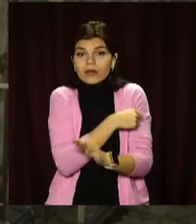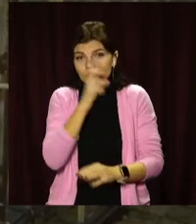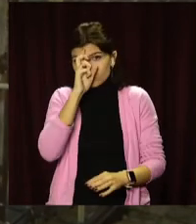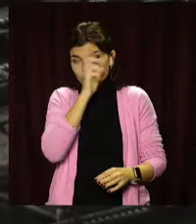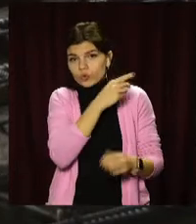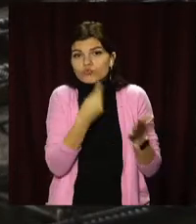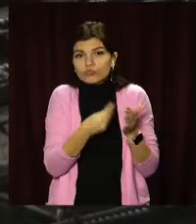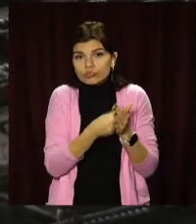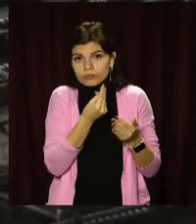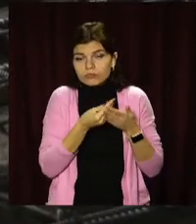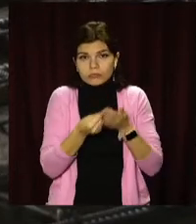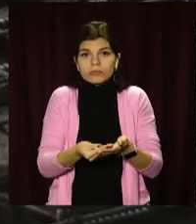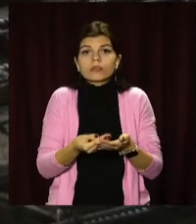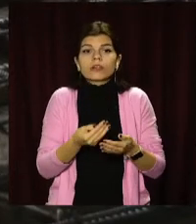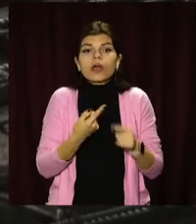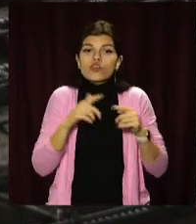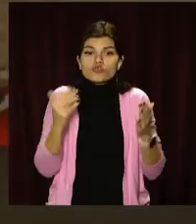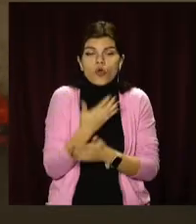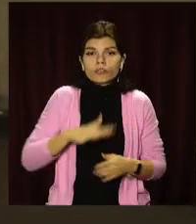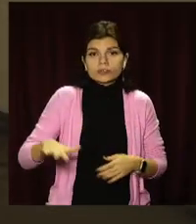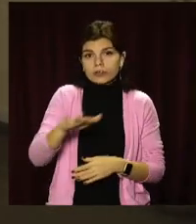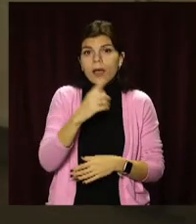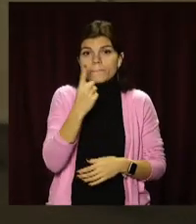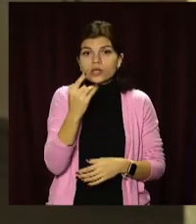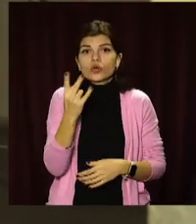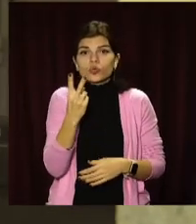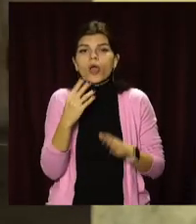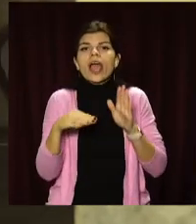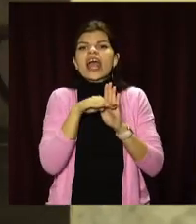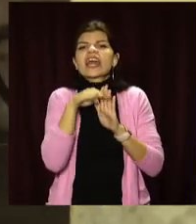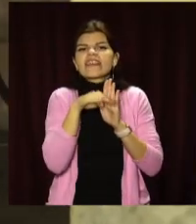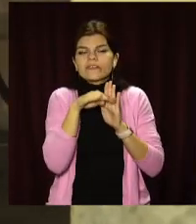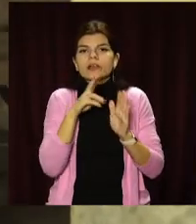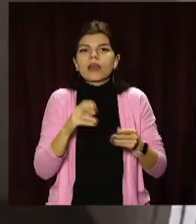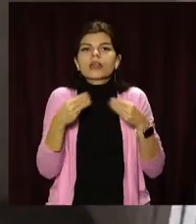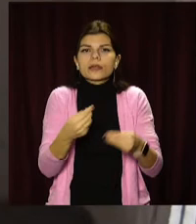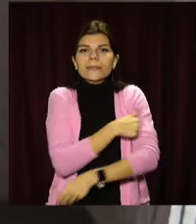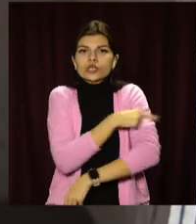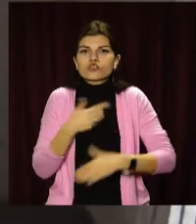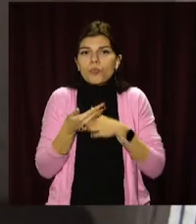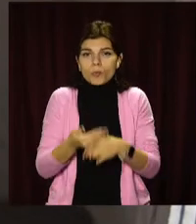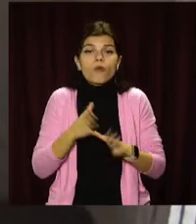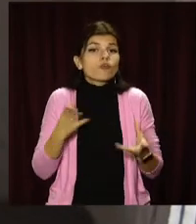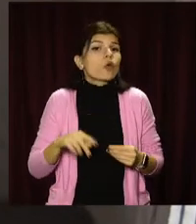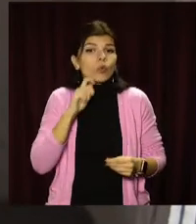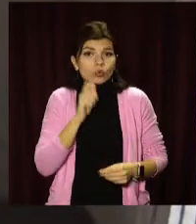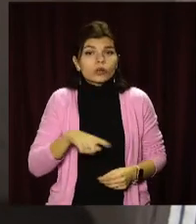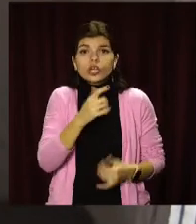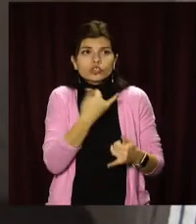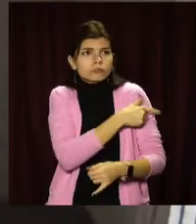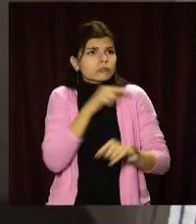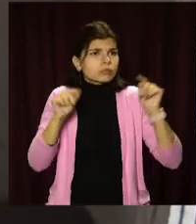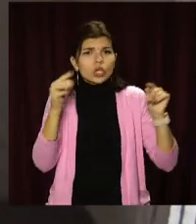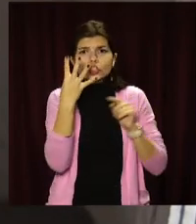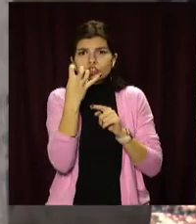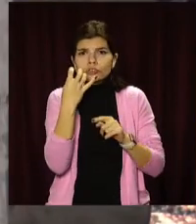державного бюджету. Це цільові кошти на оновлення закладів першого та другого рівня надання медичної допомоги. Загалом по Україні зараз реконструюють